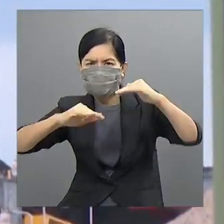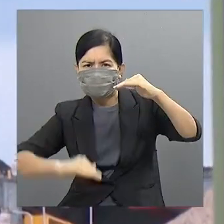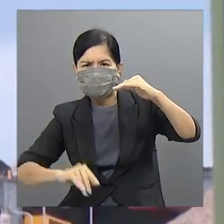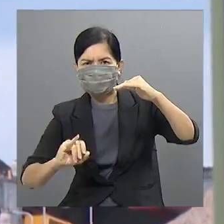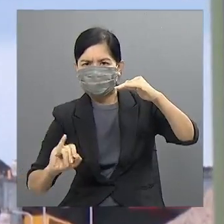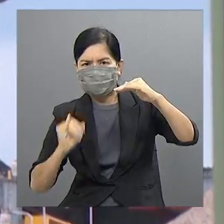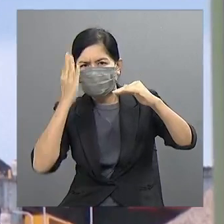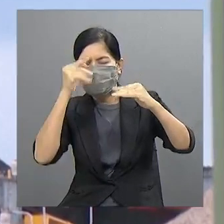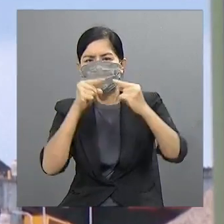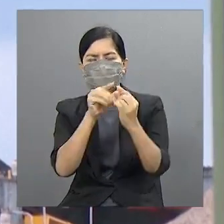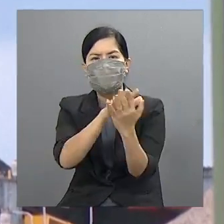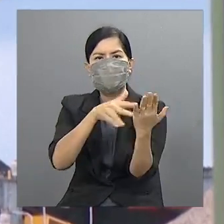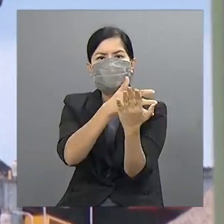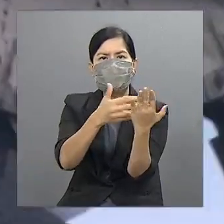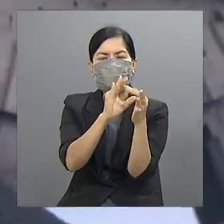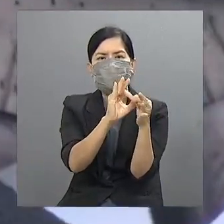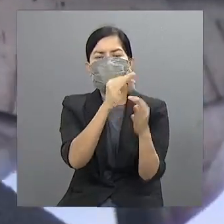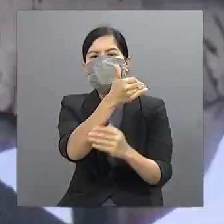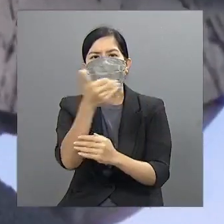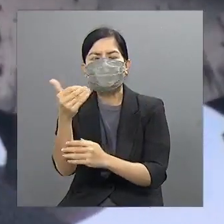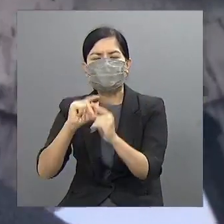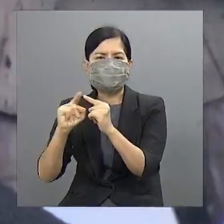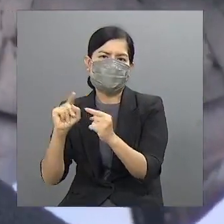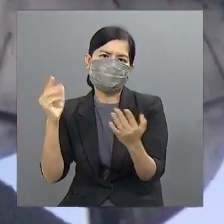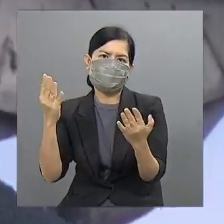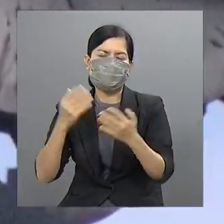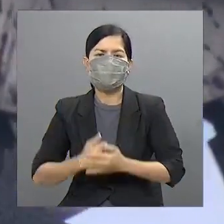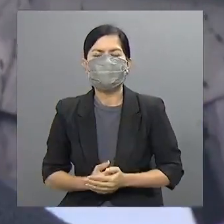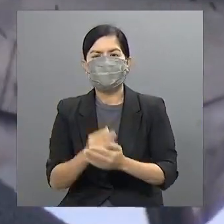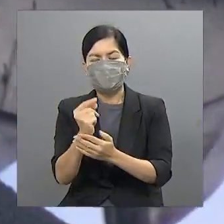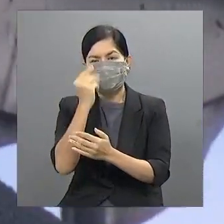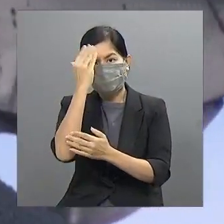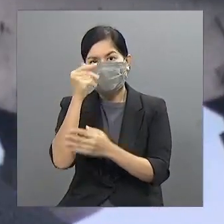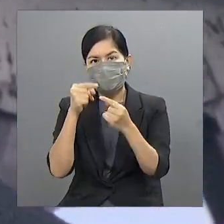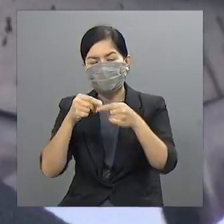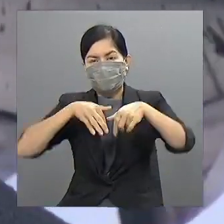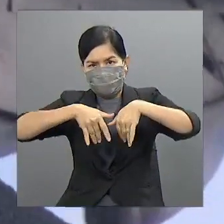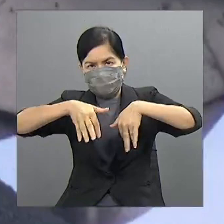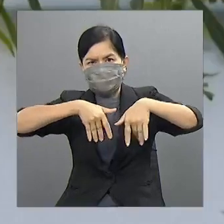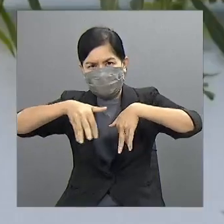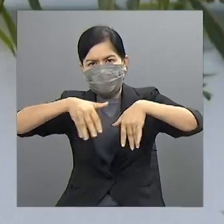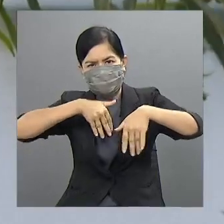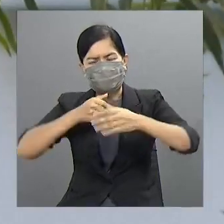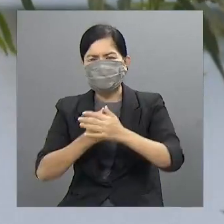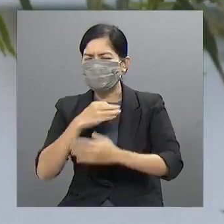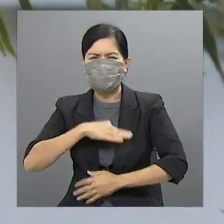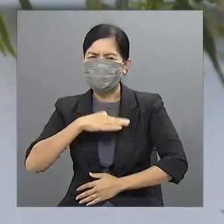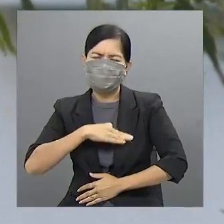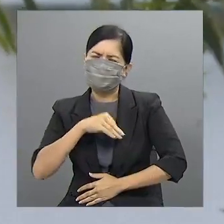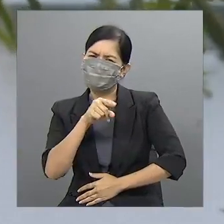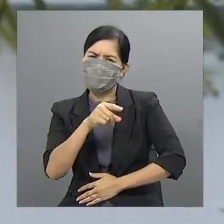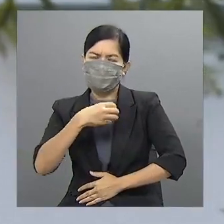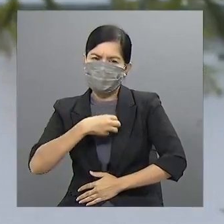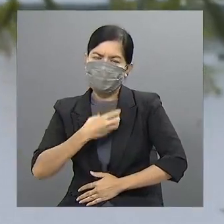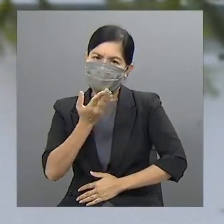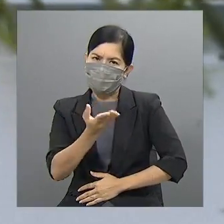เปลี่ยนผ่านไปสู่พลังงานหมุนเวียนสวนทางกับเสียงเรียกร้องของชาวออสเตรเลียที่ดังเพิ่มมากขึ้นเรื่อยๆจากภัยพิบัติทาง